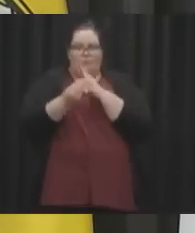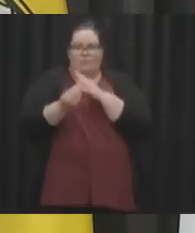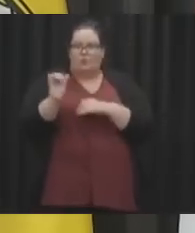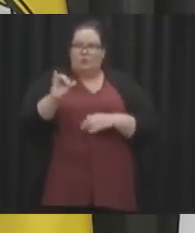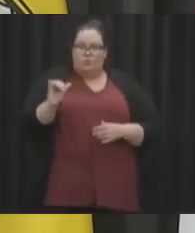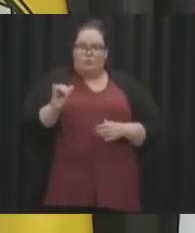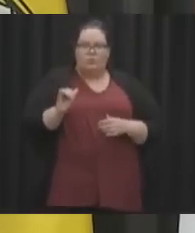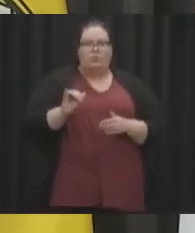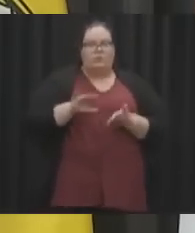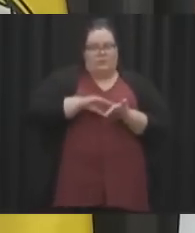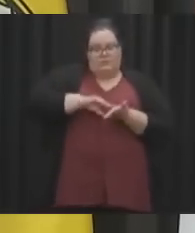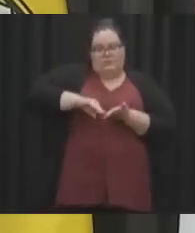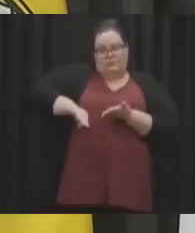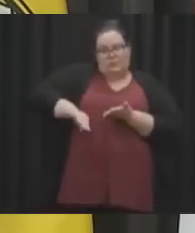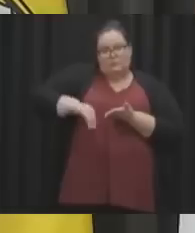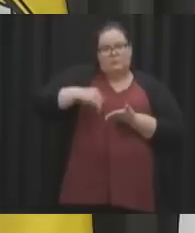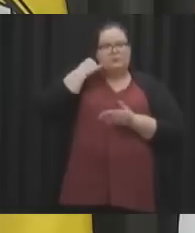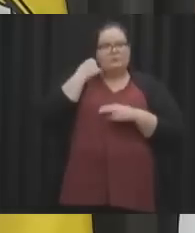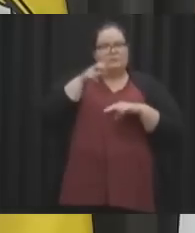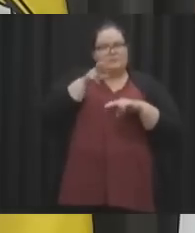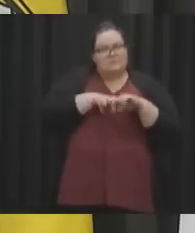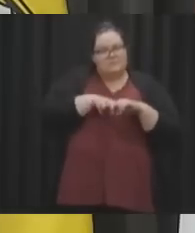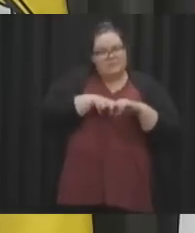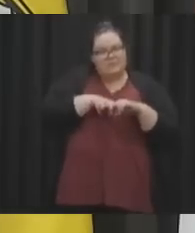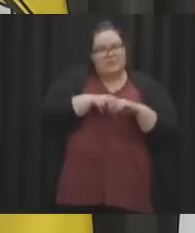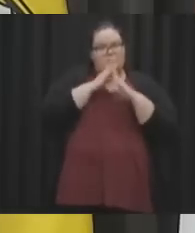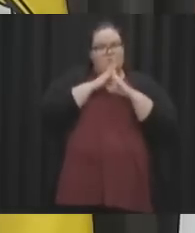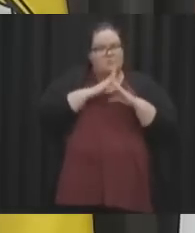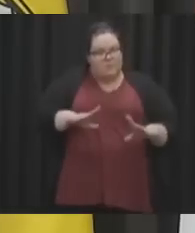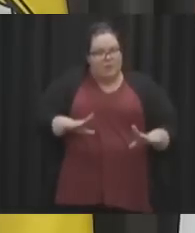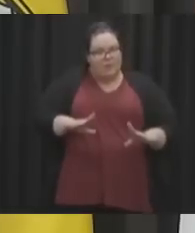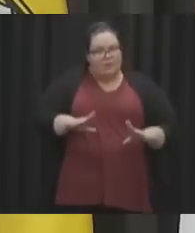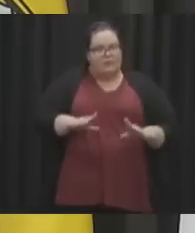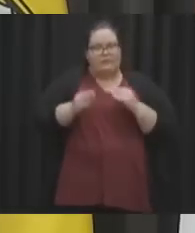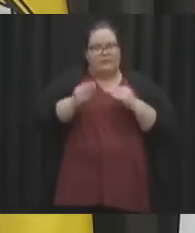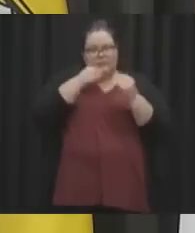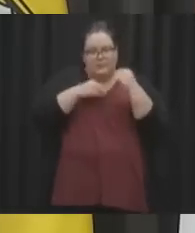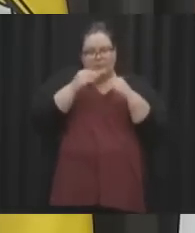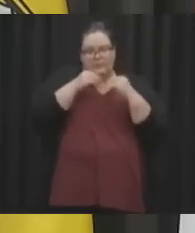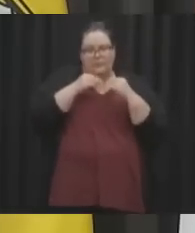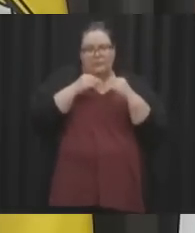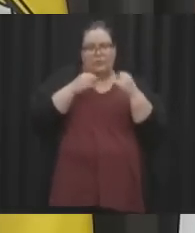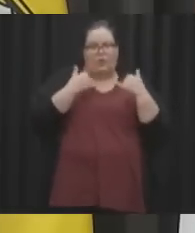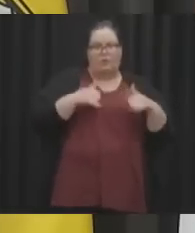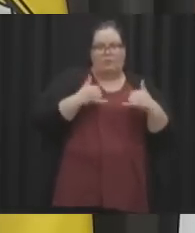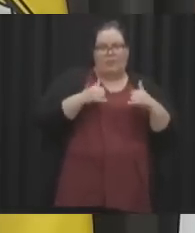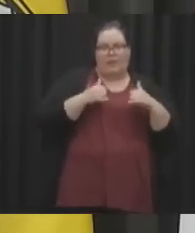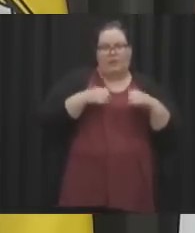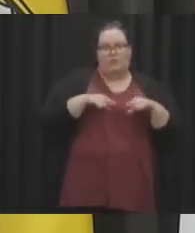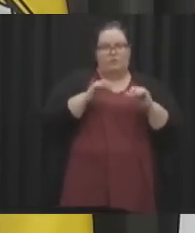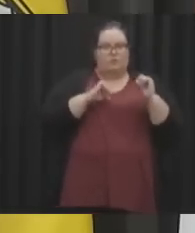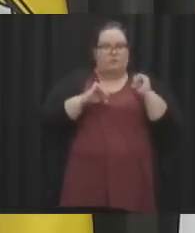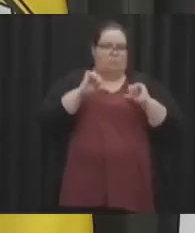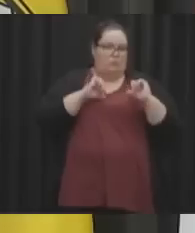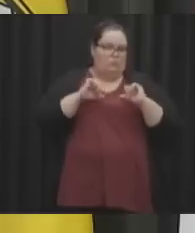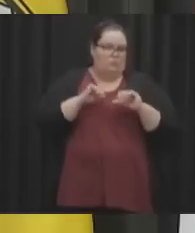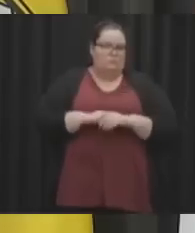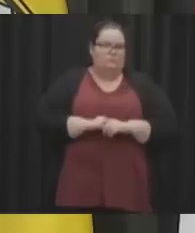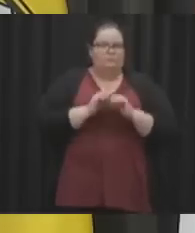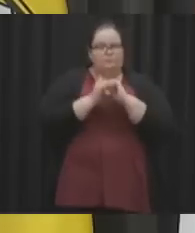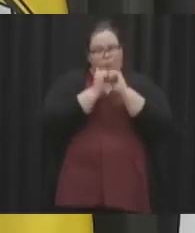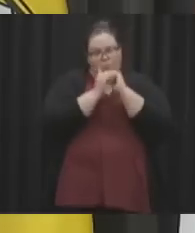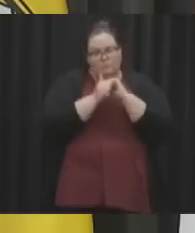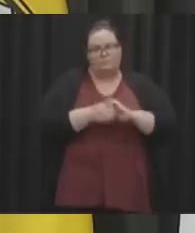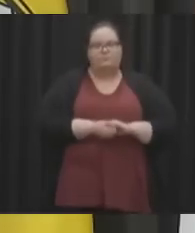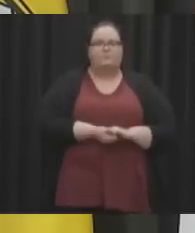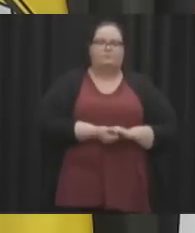childcare facilities are available on the parent portal, again, on the EECD website. Pour les centres d'éducation de la petite